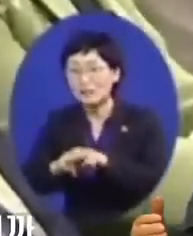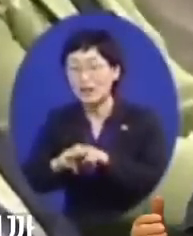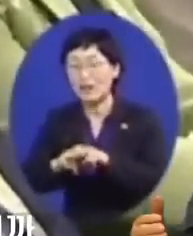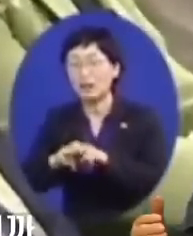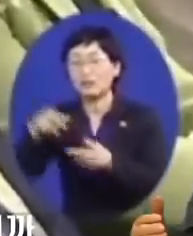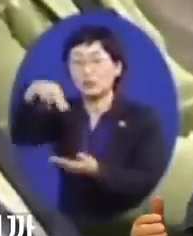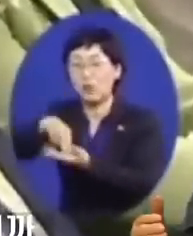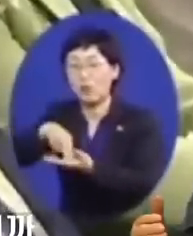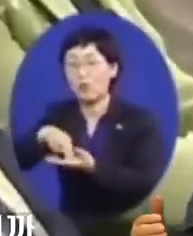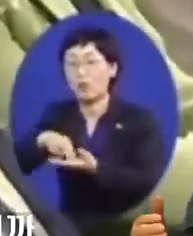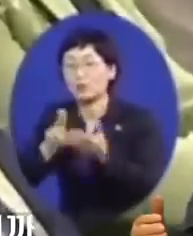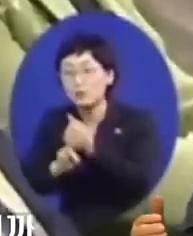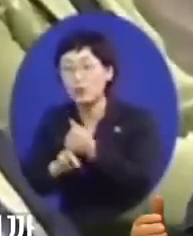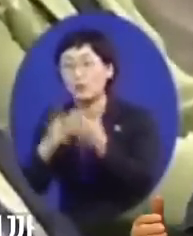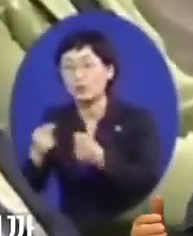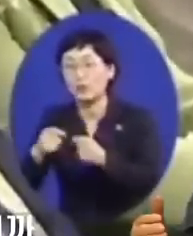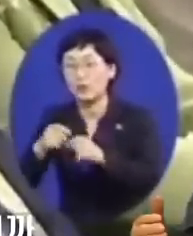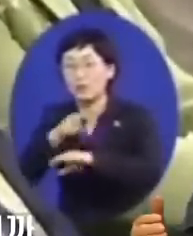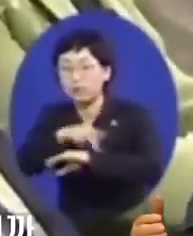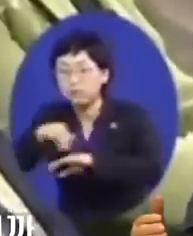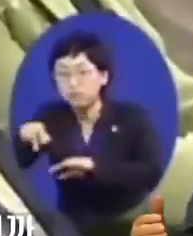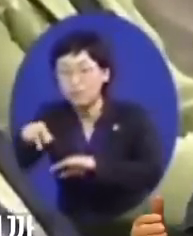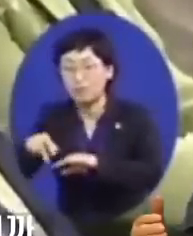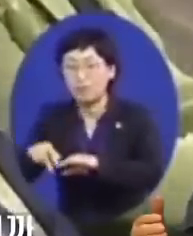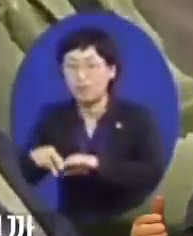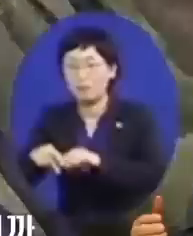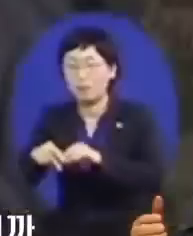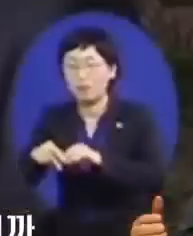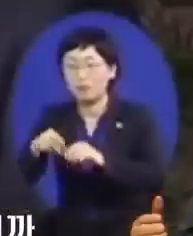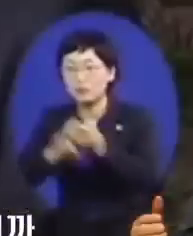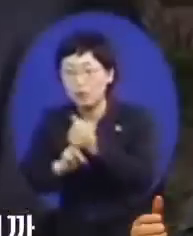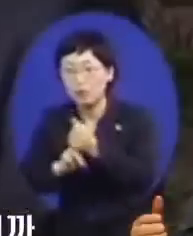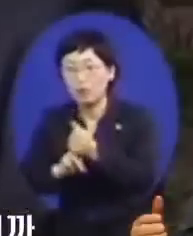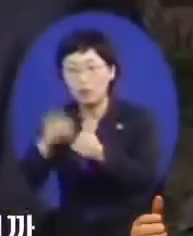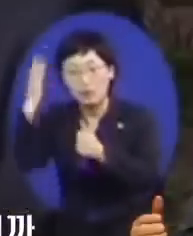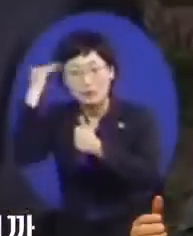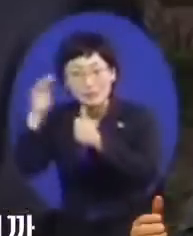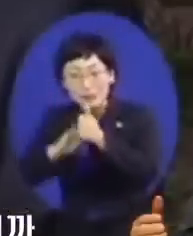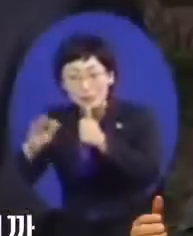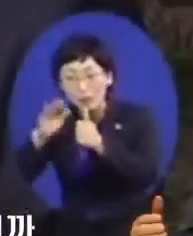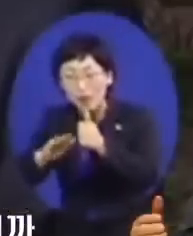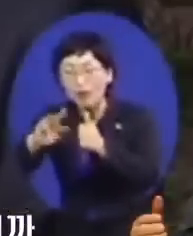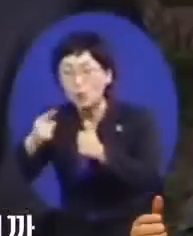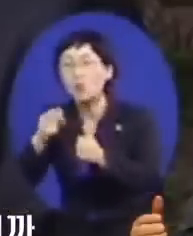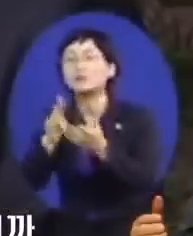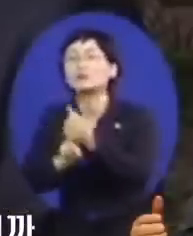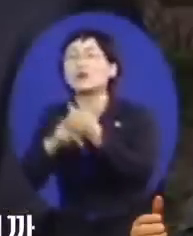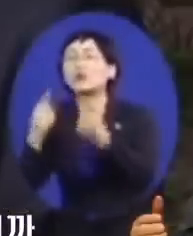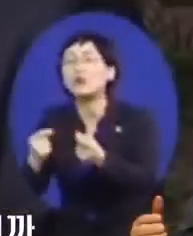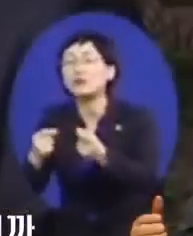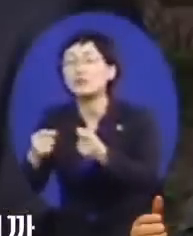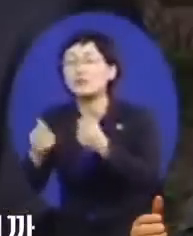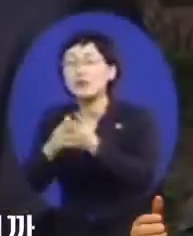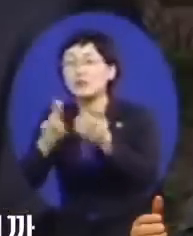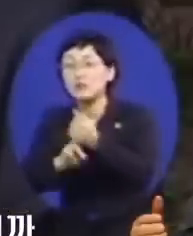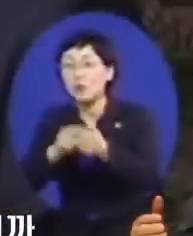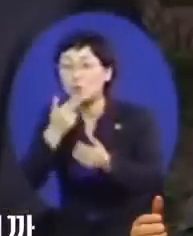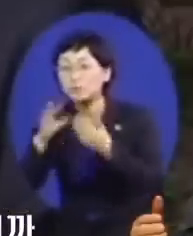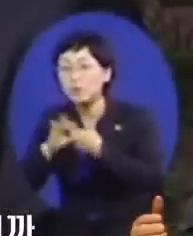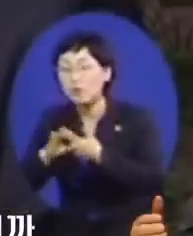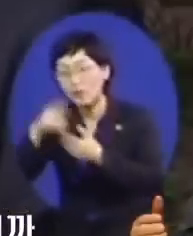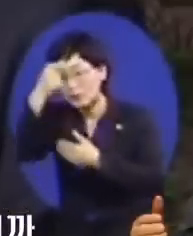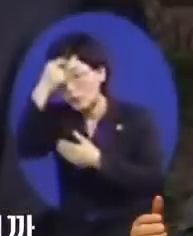서시도 기적이요, 지나가도 기적이요, 그림자만 밟아도 기적인 것입니다. 그러니 기적이 없는 기독교라는 것은 있을 수가 없는